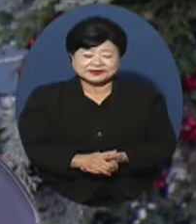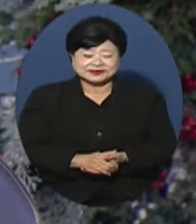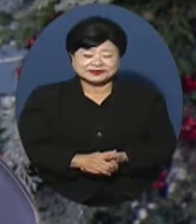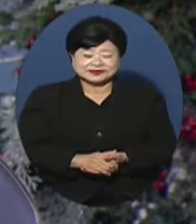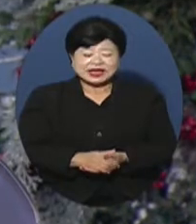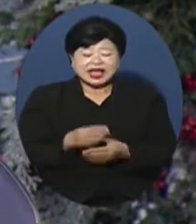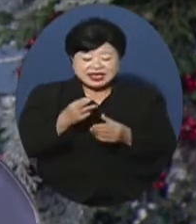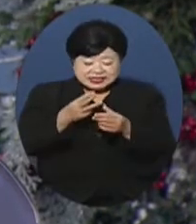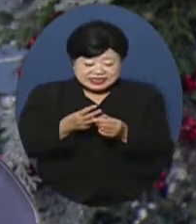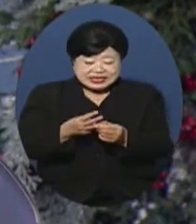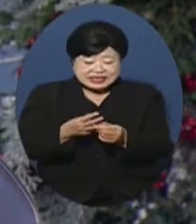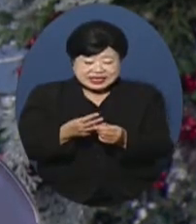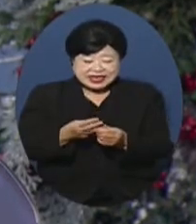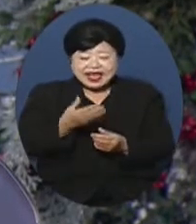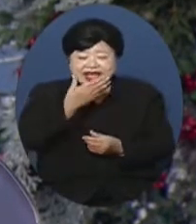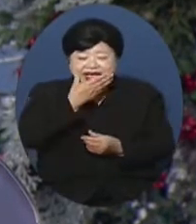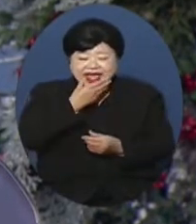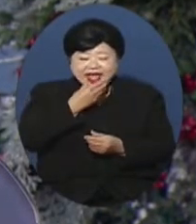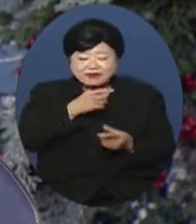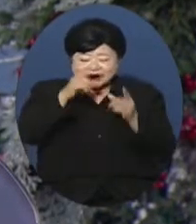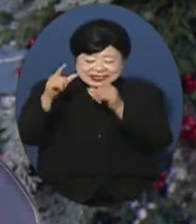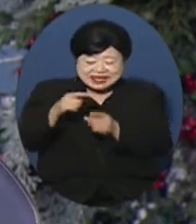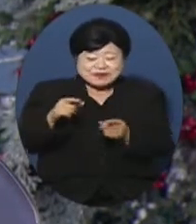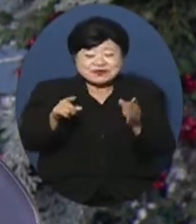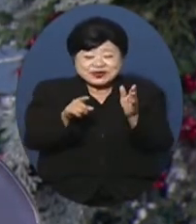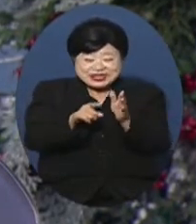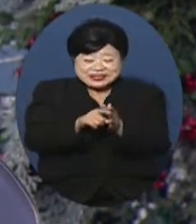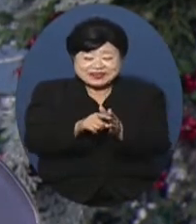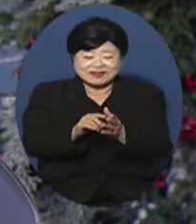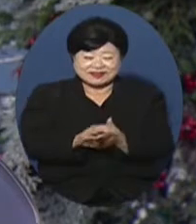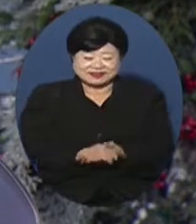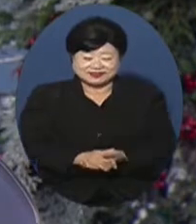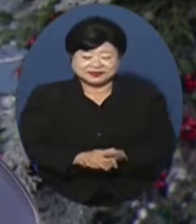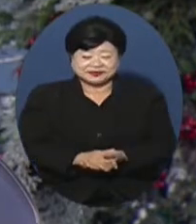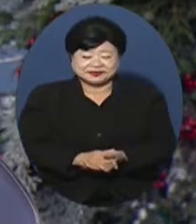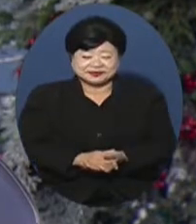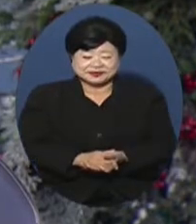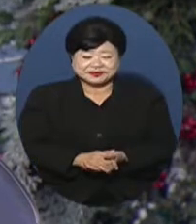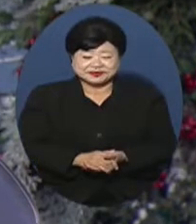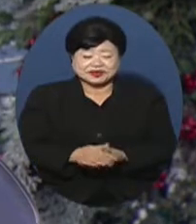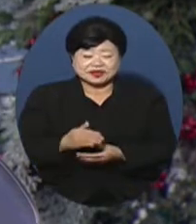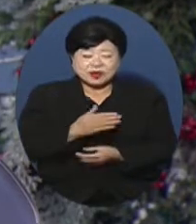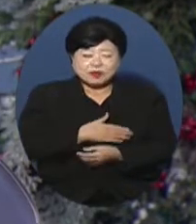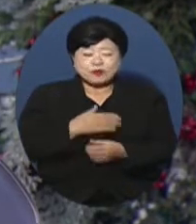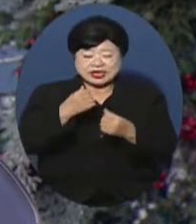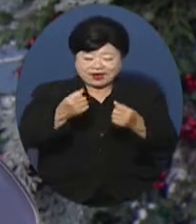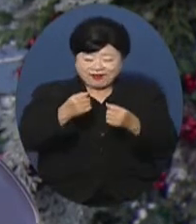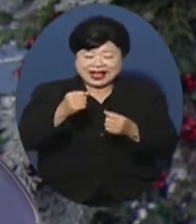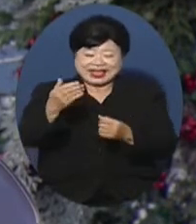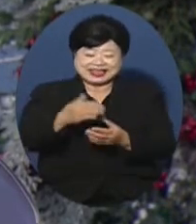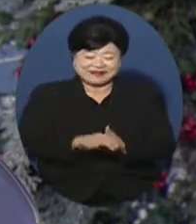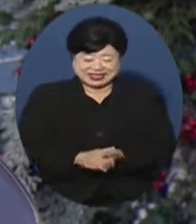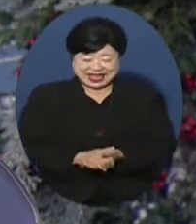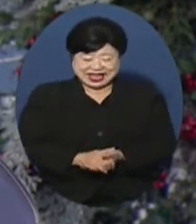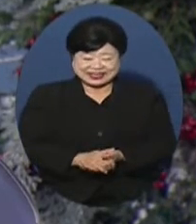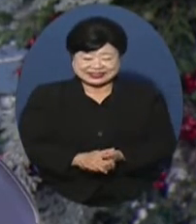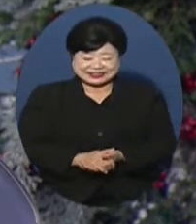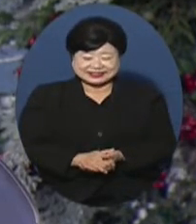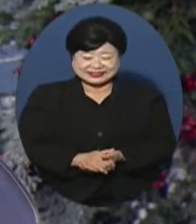셋째로 행복한 삶은 3개 위해서는 몸이 굉장해 야 뭐야